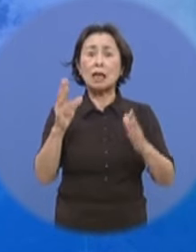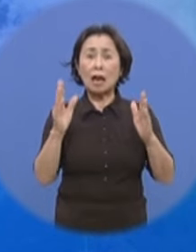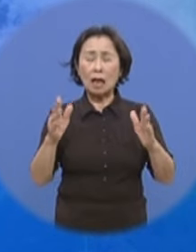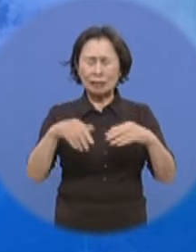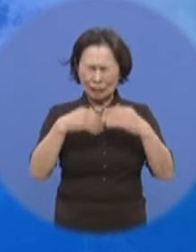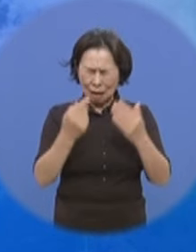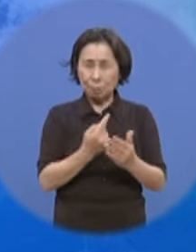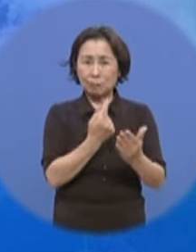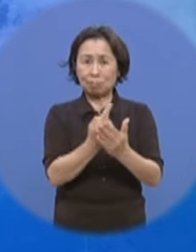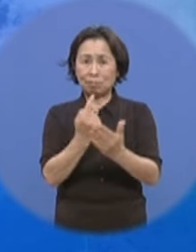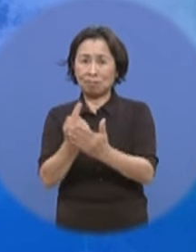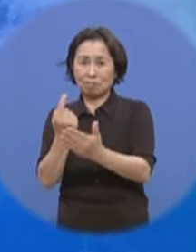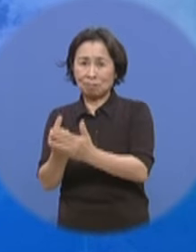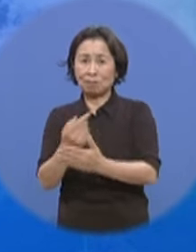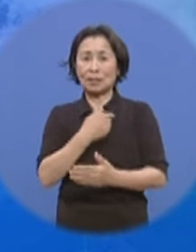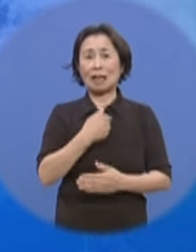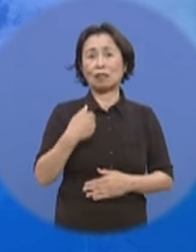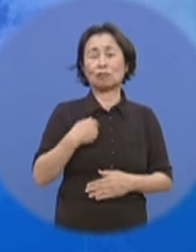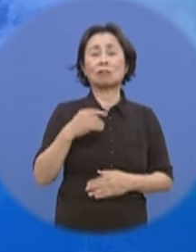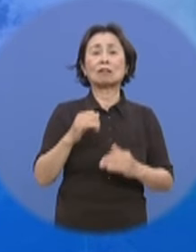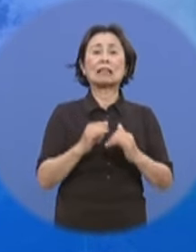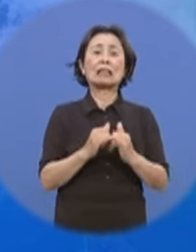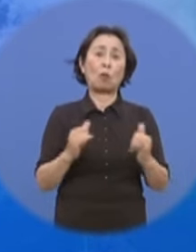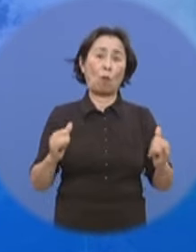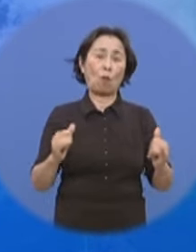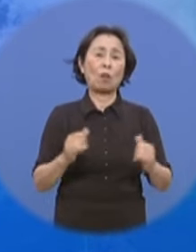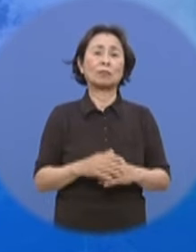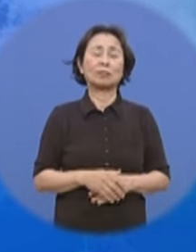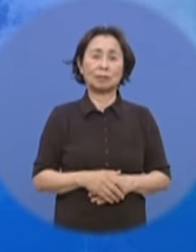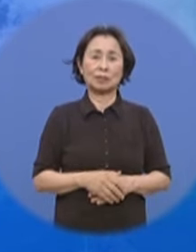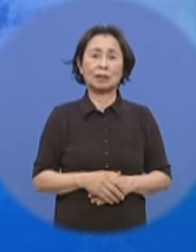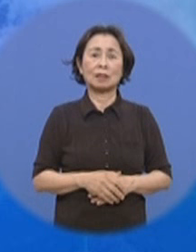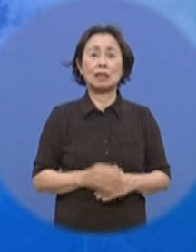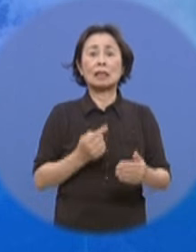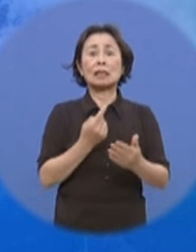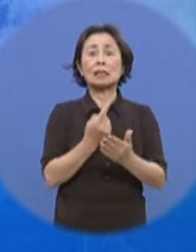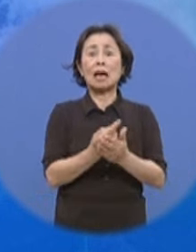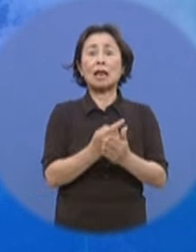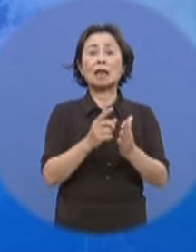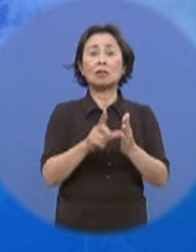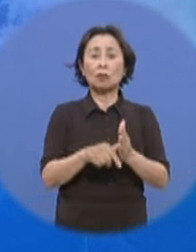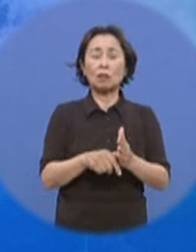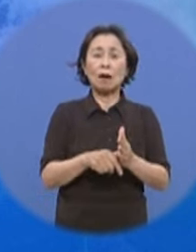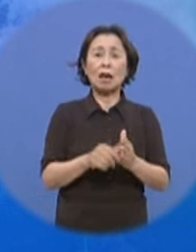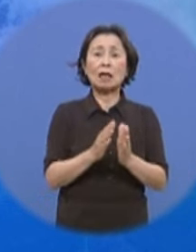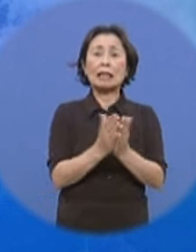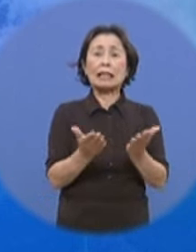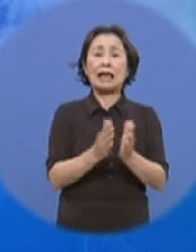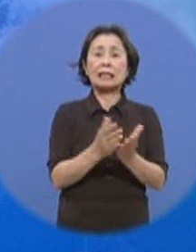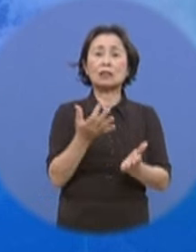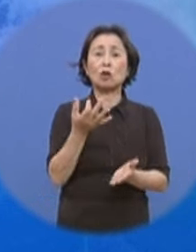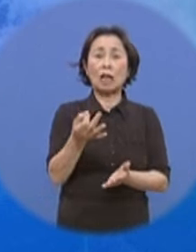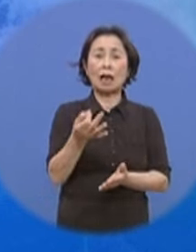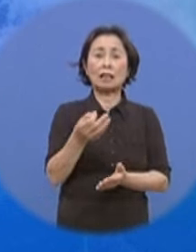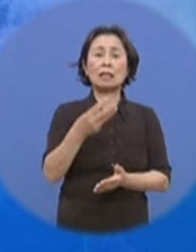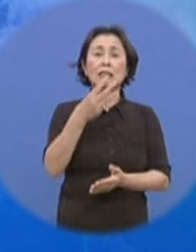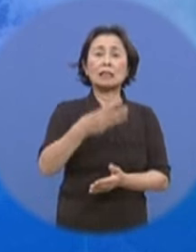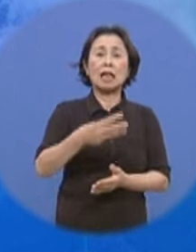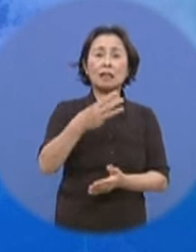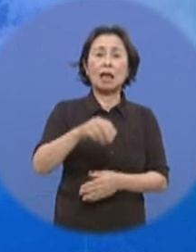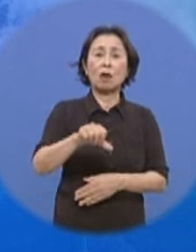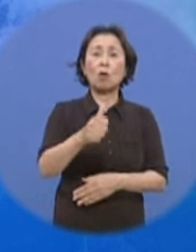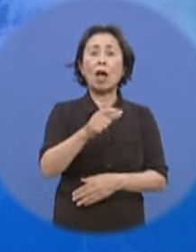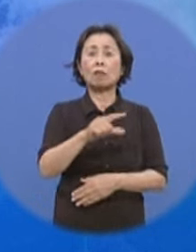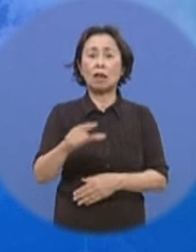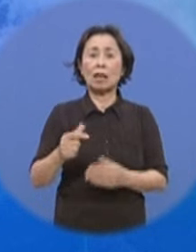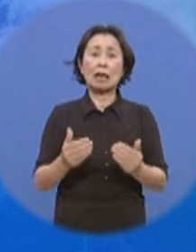方です参加にはテキスト代として3500円が必要です受行をご